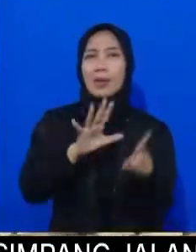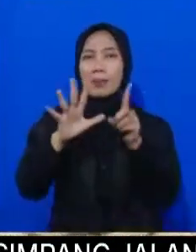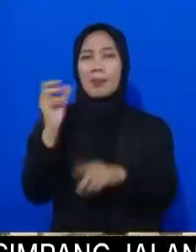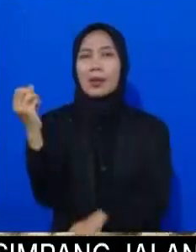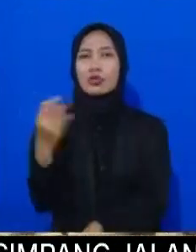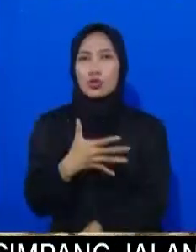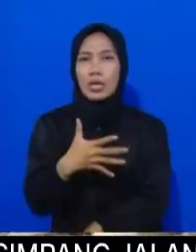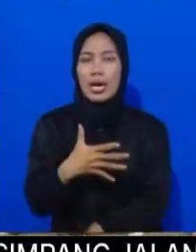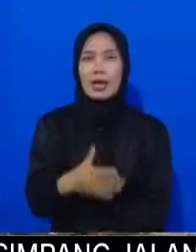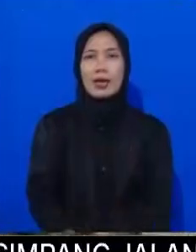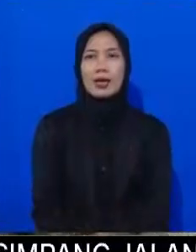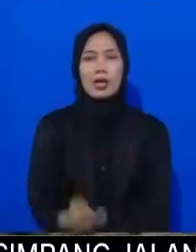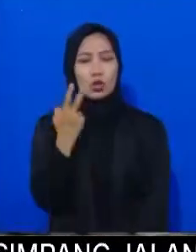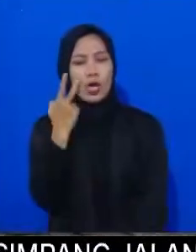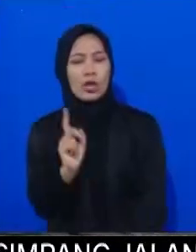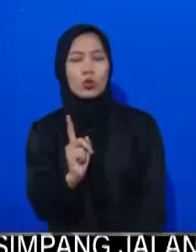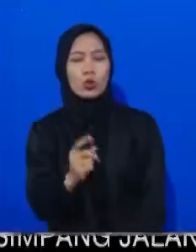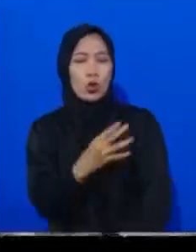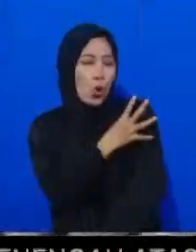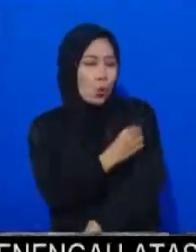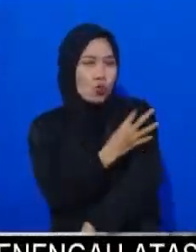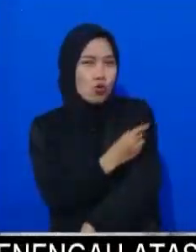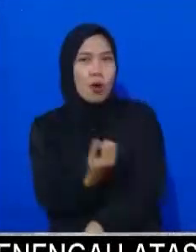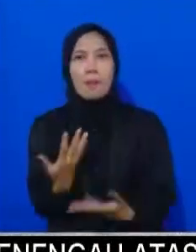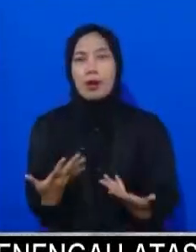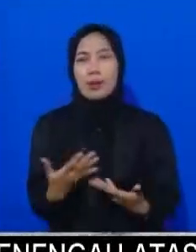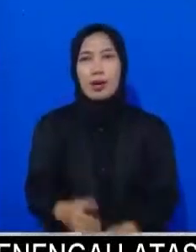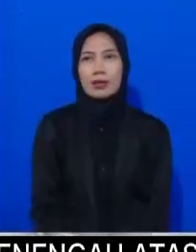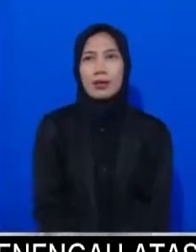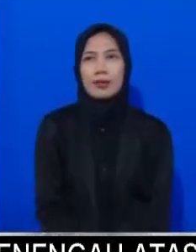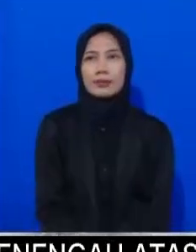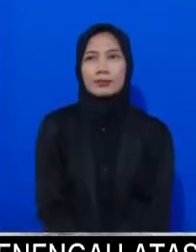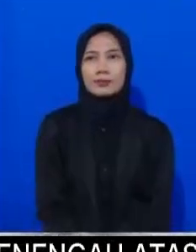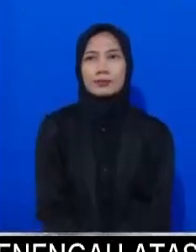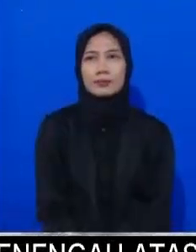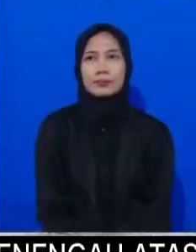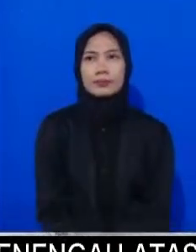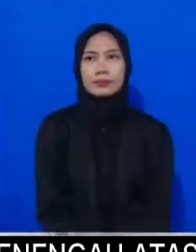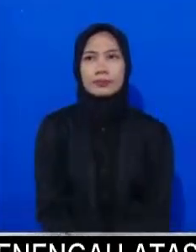tergantung ukuran dan warna bulu kucingnya. Tim Liputan CNN Indonesia.